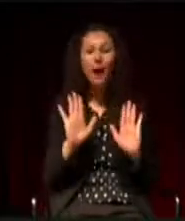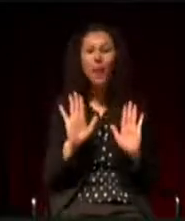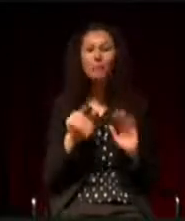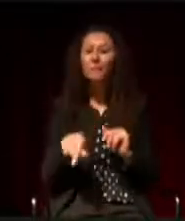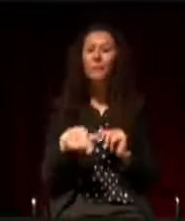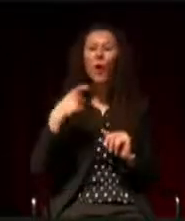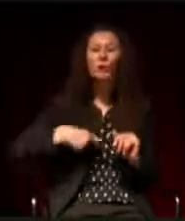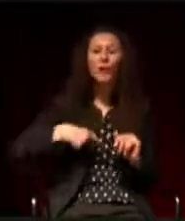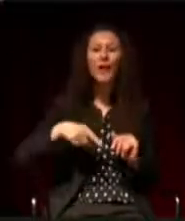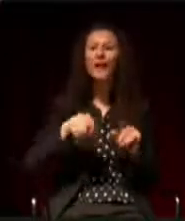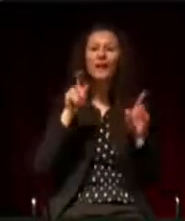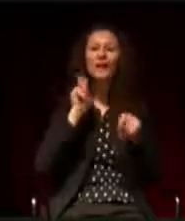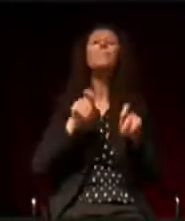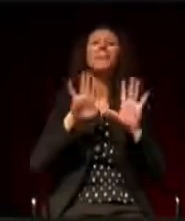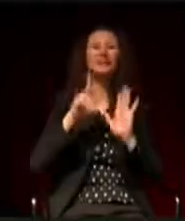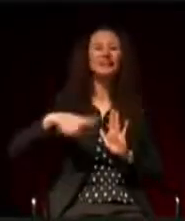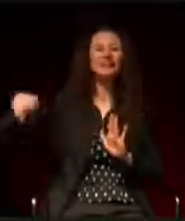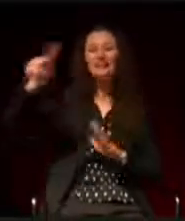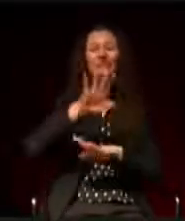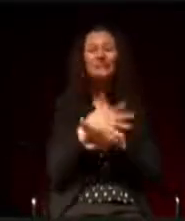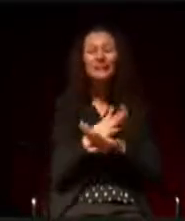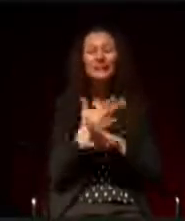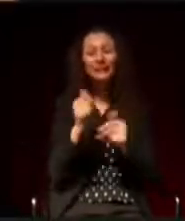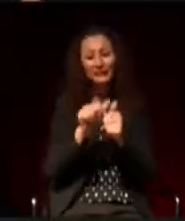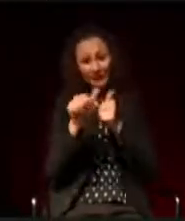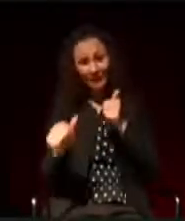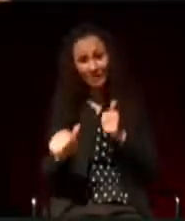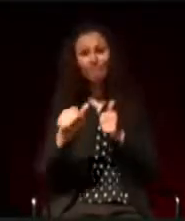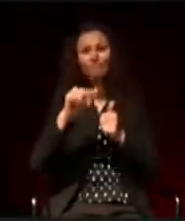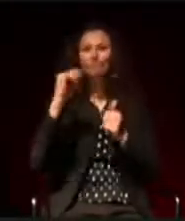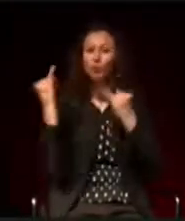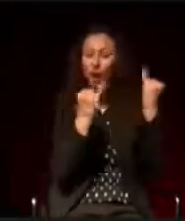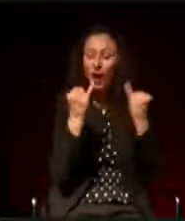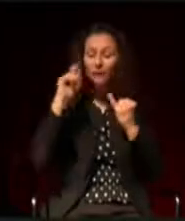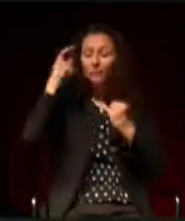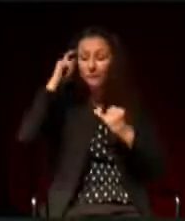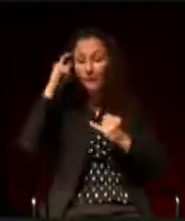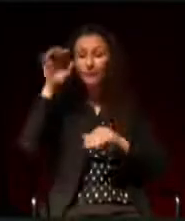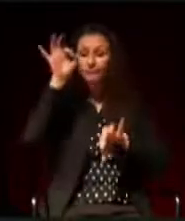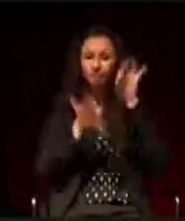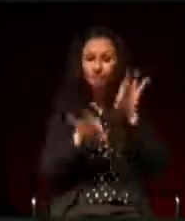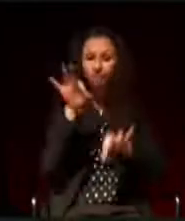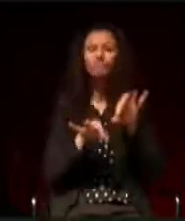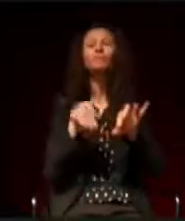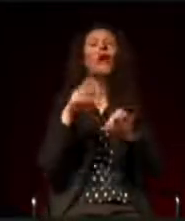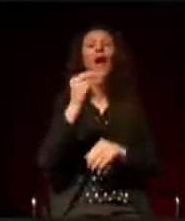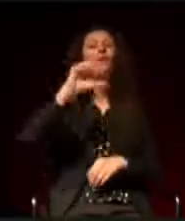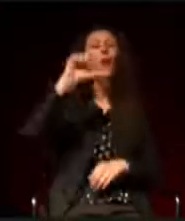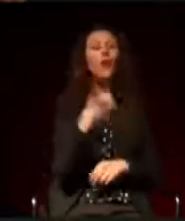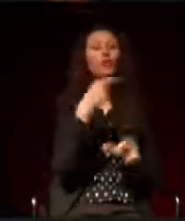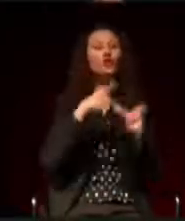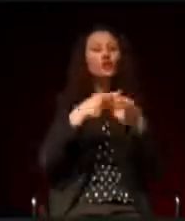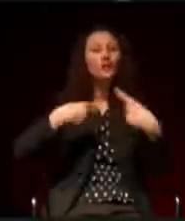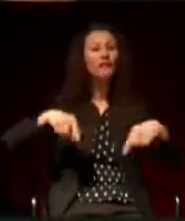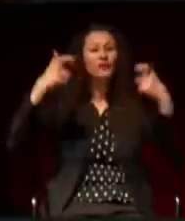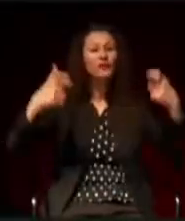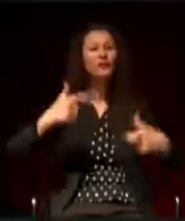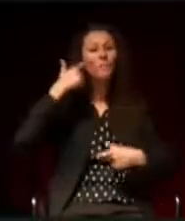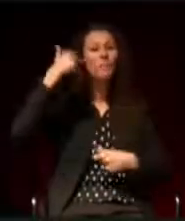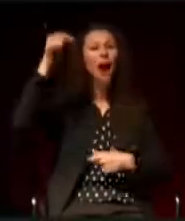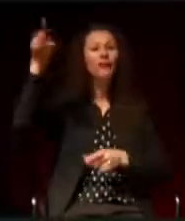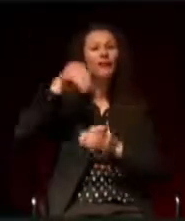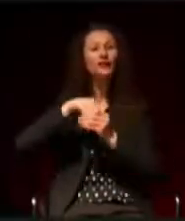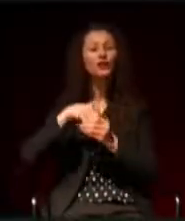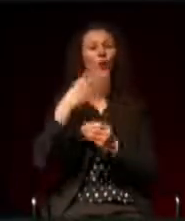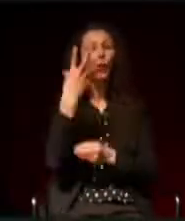ama özellikle bunu yapmadı arkadaşlarım ve bunun müzakeresine devam ettiler. Ama en önemlisi Çevre Şehircilik Bakanlığı da